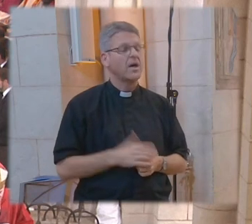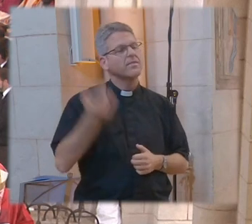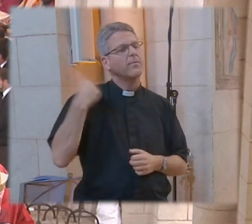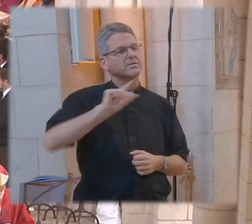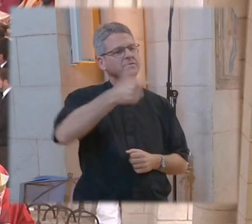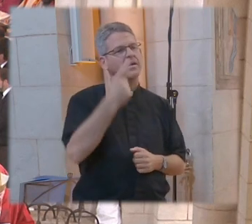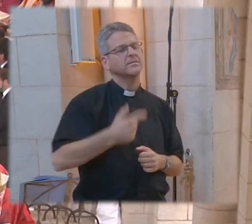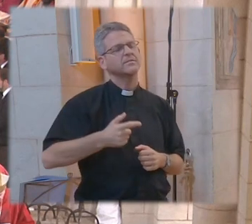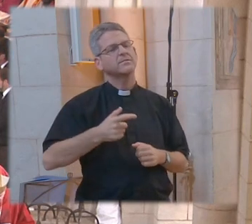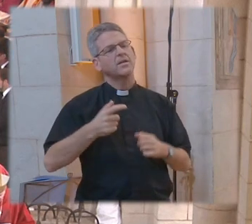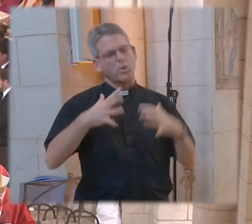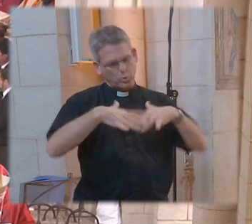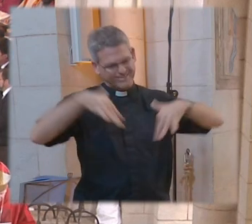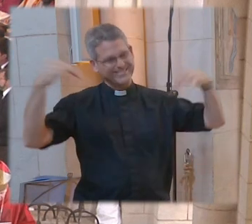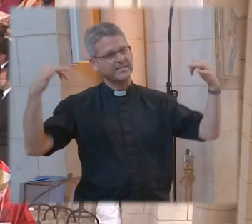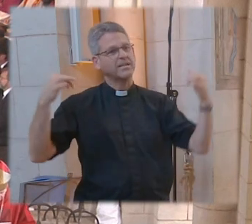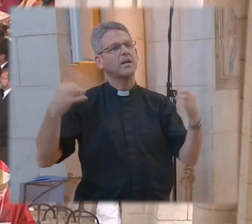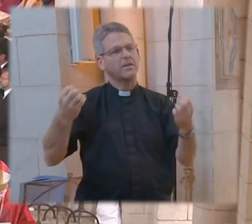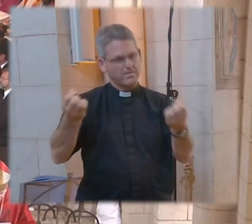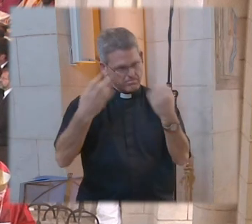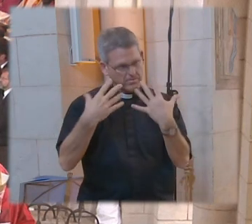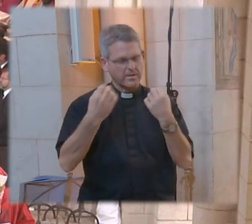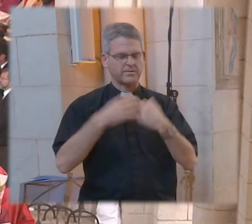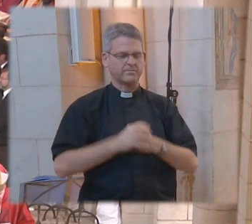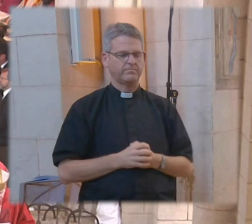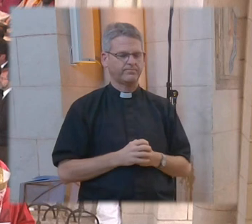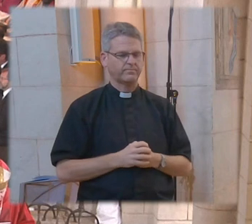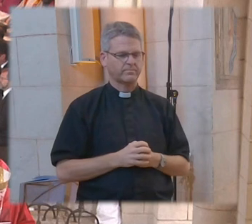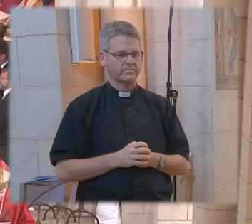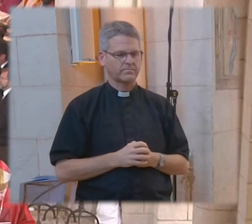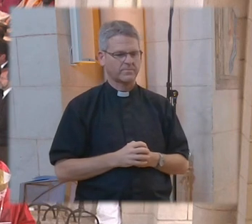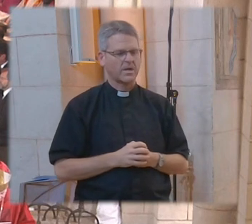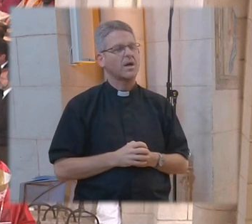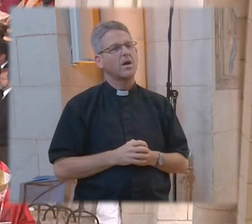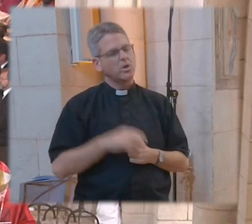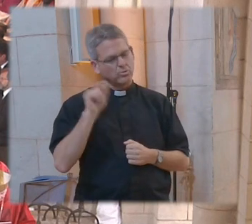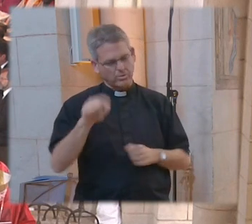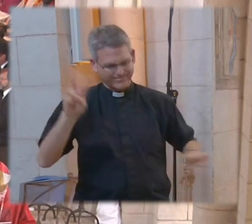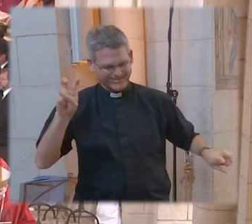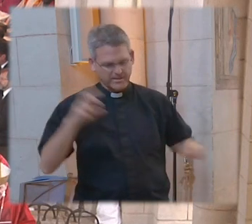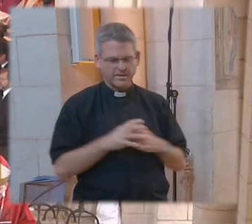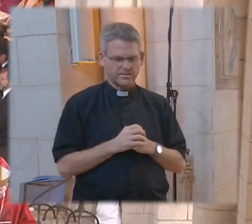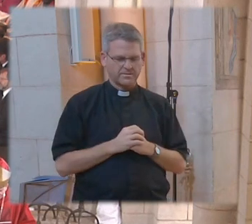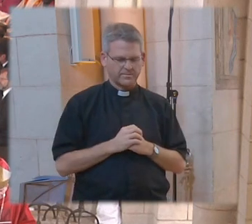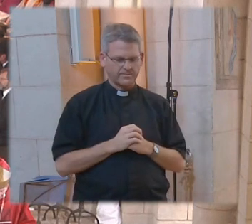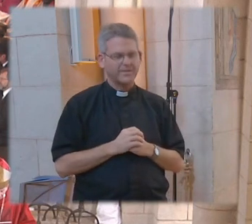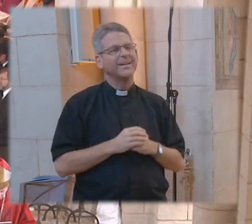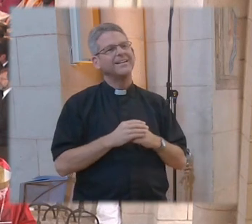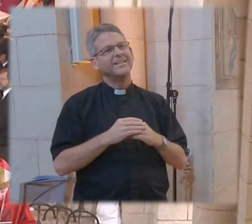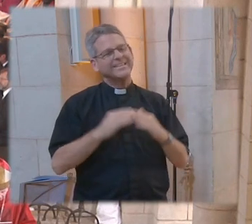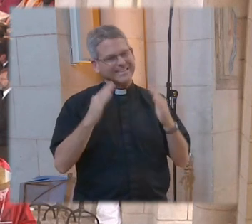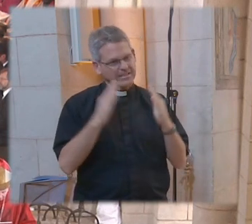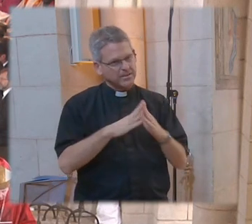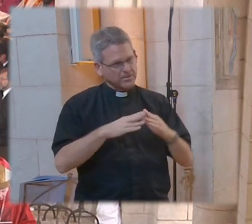Vatikanische Konzil erneut gelehrt. Das Martyrium, so heißt es, in der